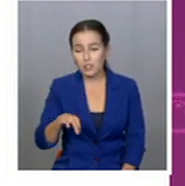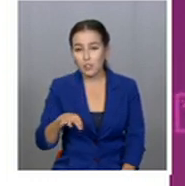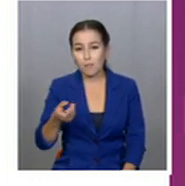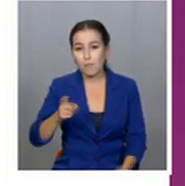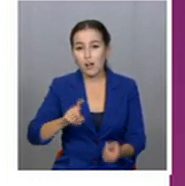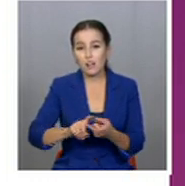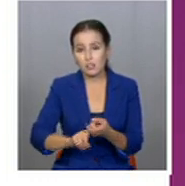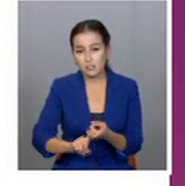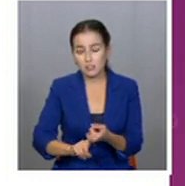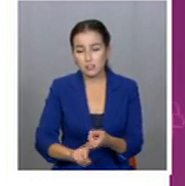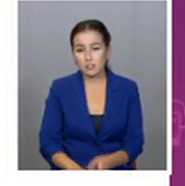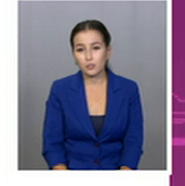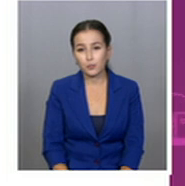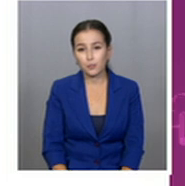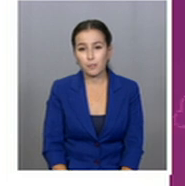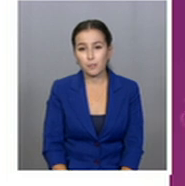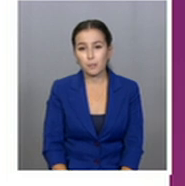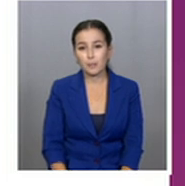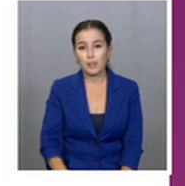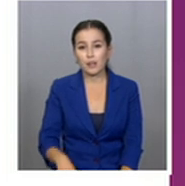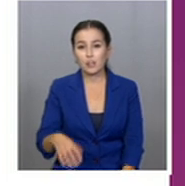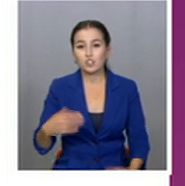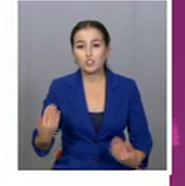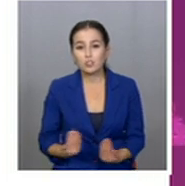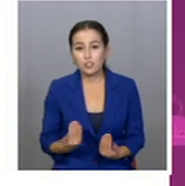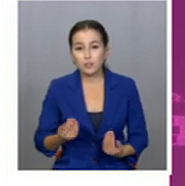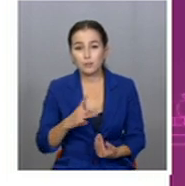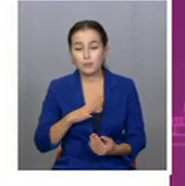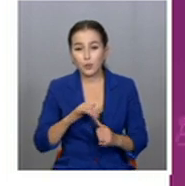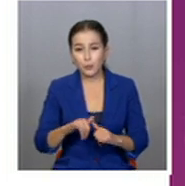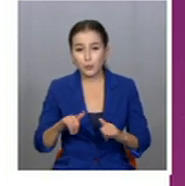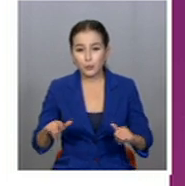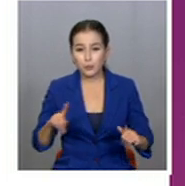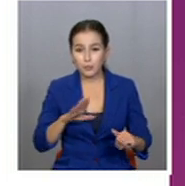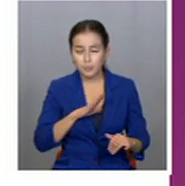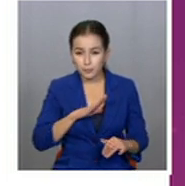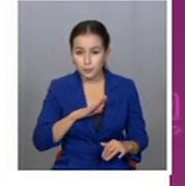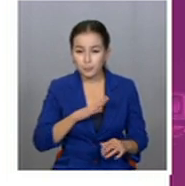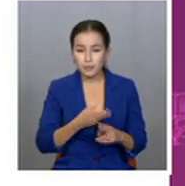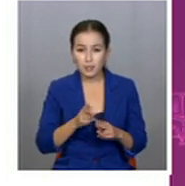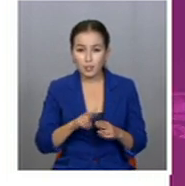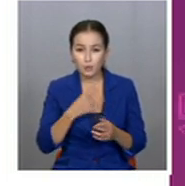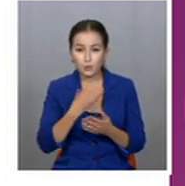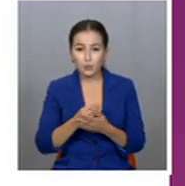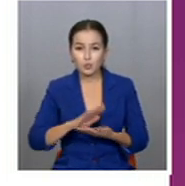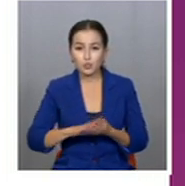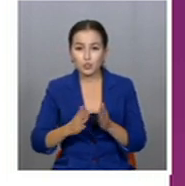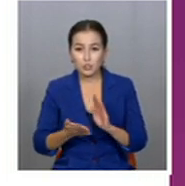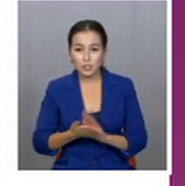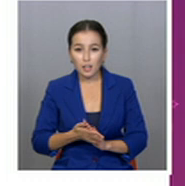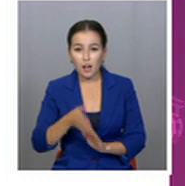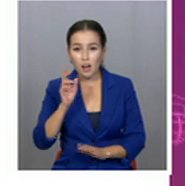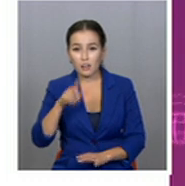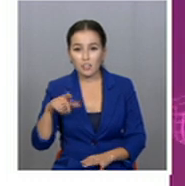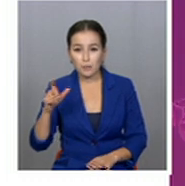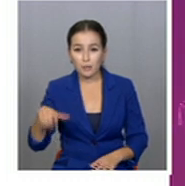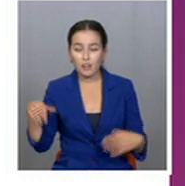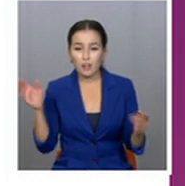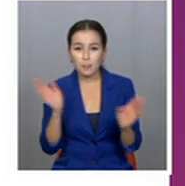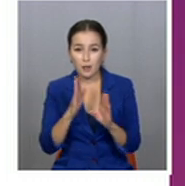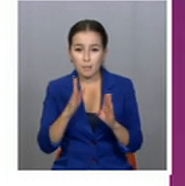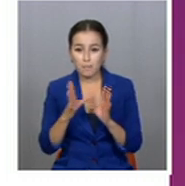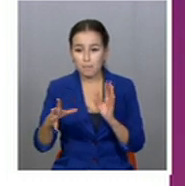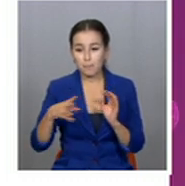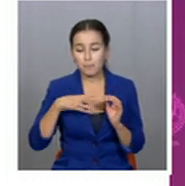байланысты. Тіршілікті қамтамасыз етудің жолға қойылған жүйесі адамға табиғатпен үйлесе өмір сүруге мүмкіндік